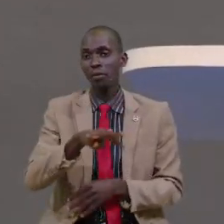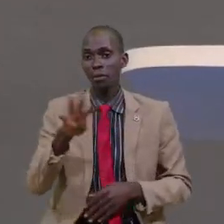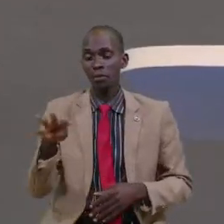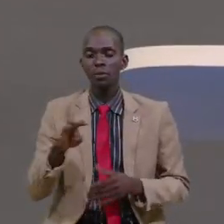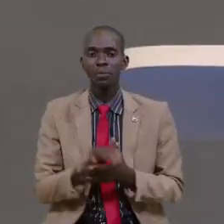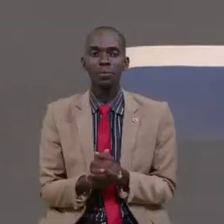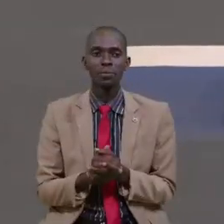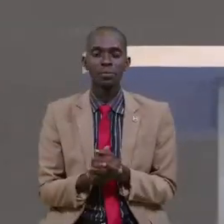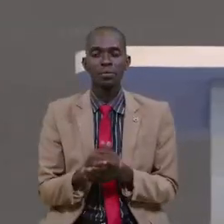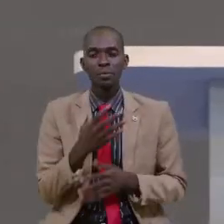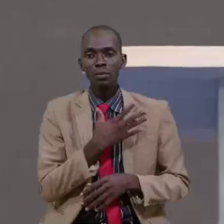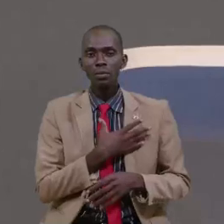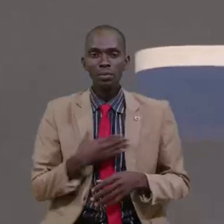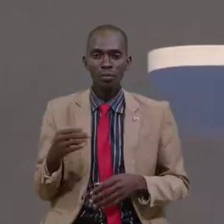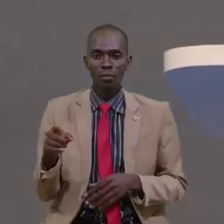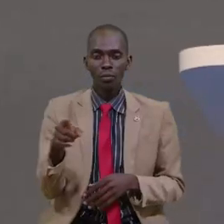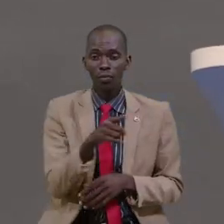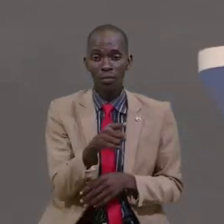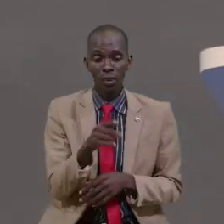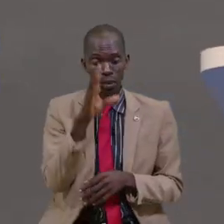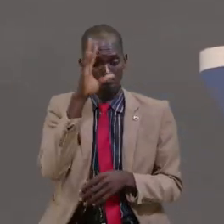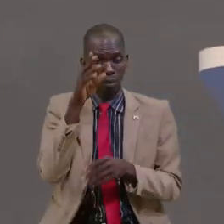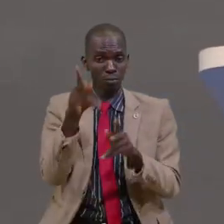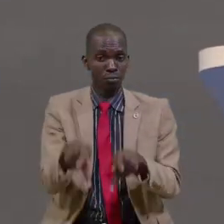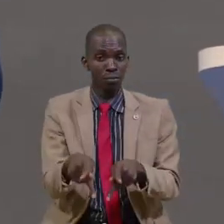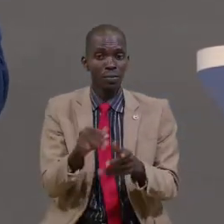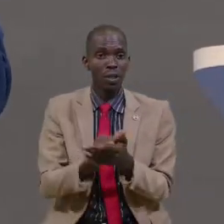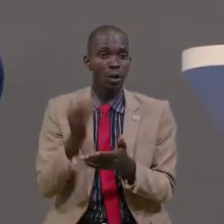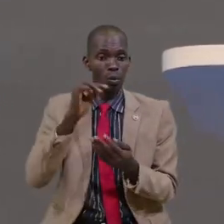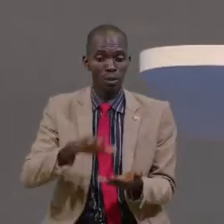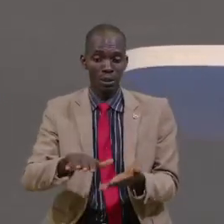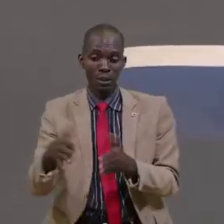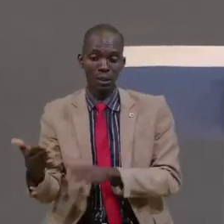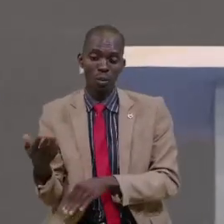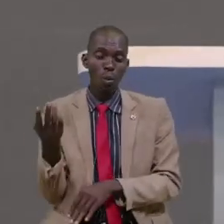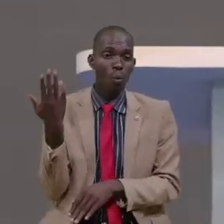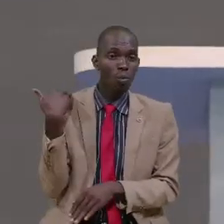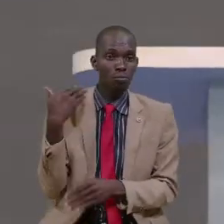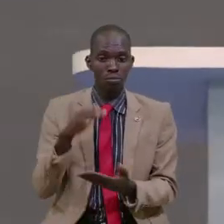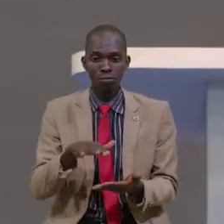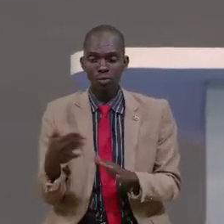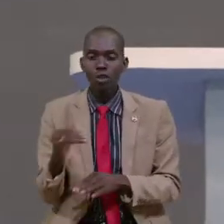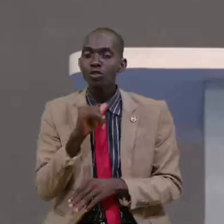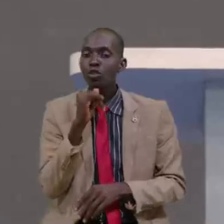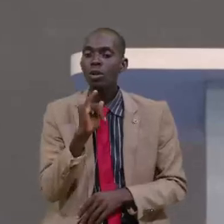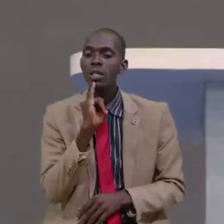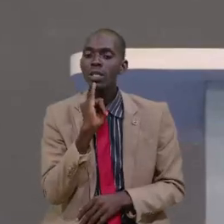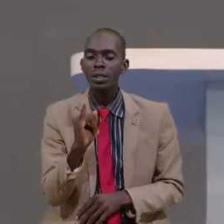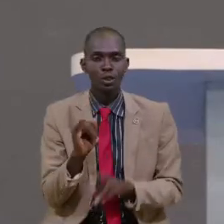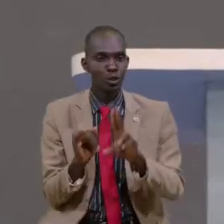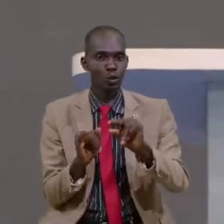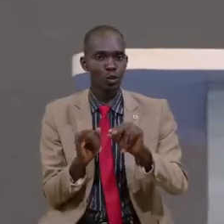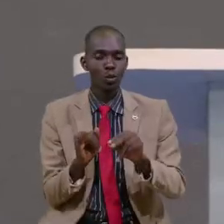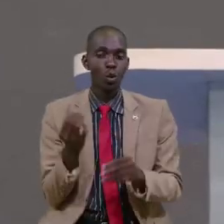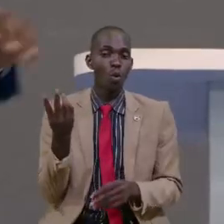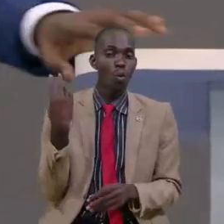Verset 44 dit, et le mort sortit. Et le mort, c'est pas qu'il est